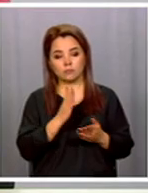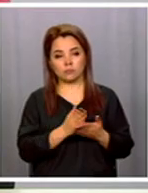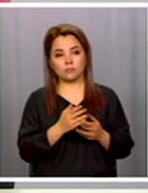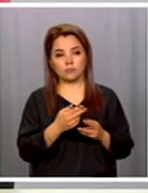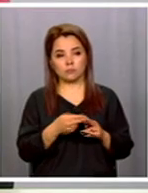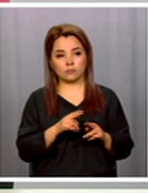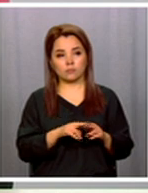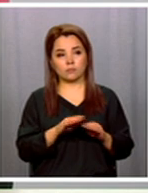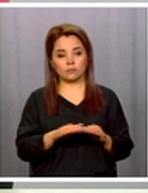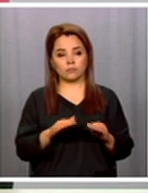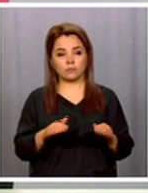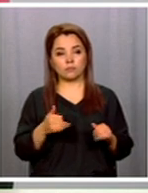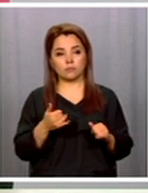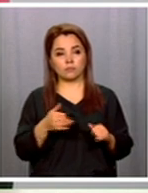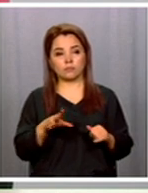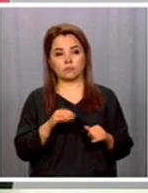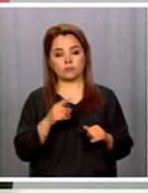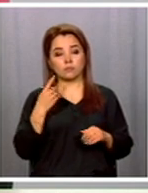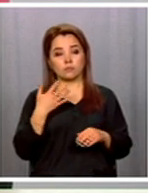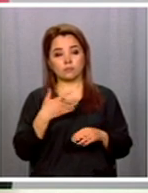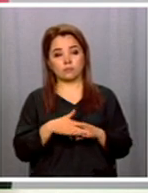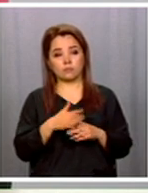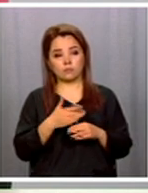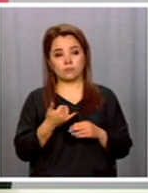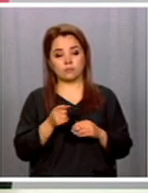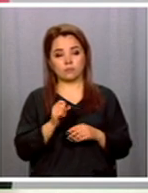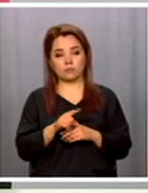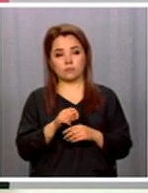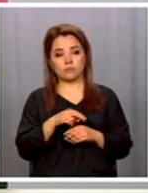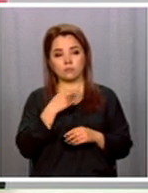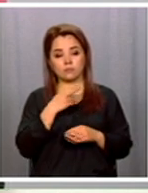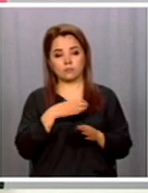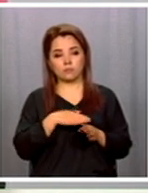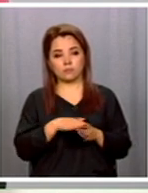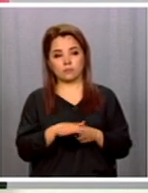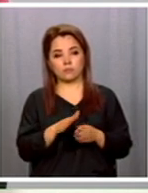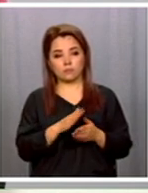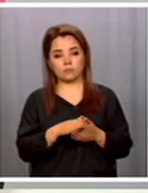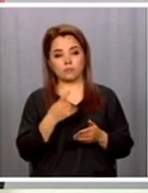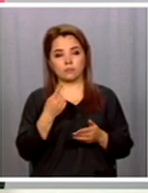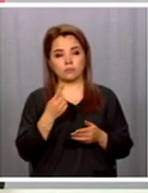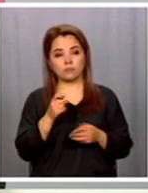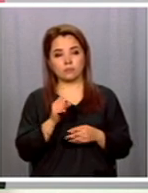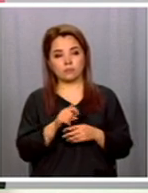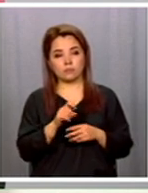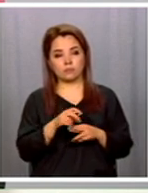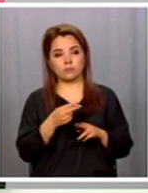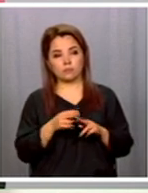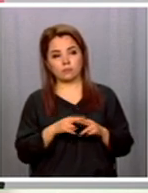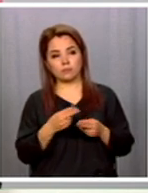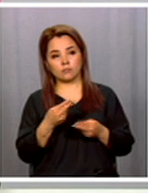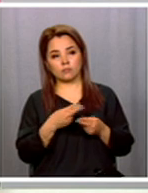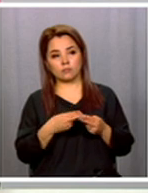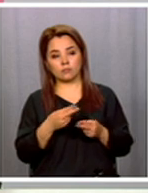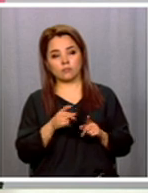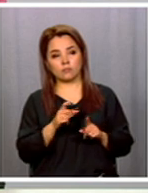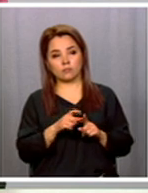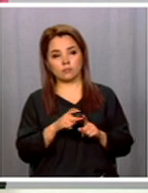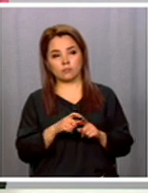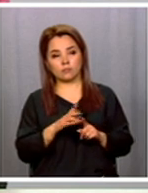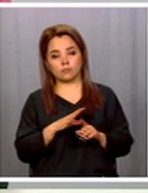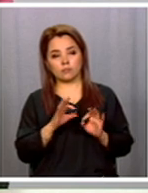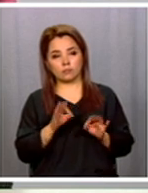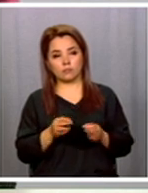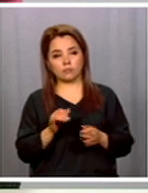балалар, бүгінгі сабағымызда түсінген болсақ, бірнеше тапсырмалар орындайық. Бірінші тапсырмада суреттерге сөздерді дұрыс